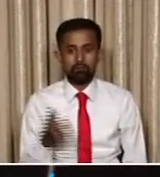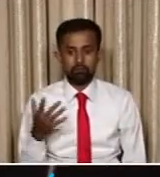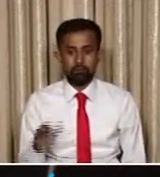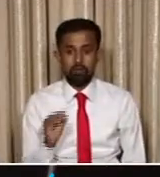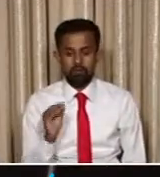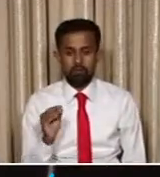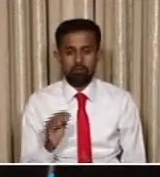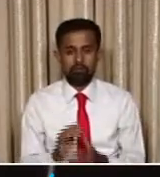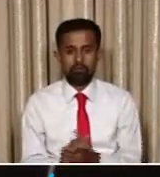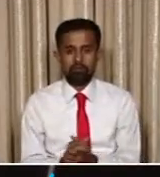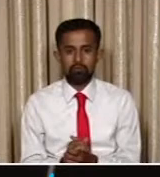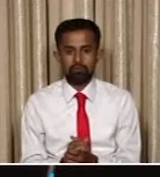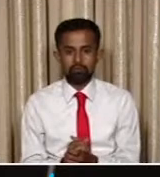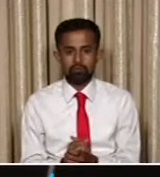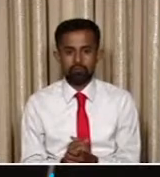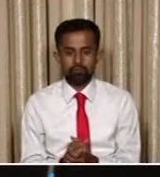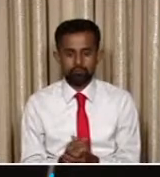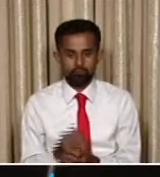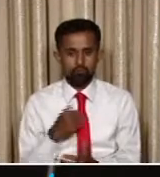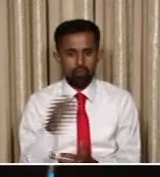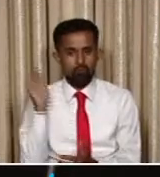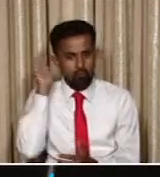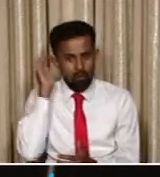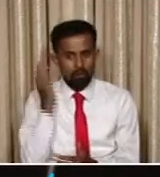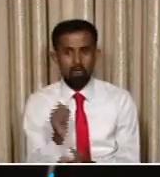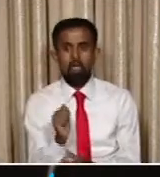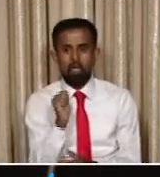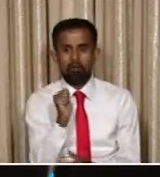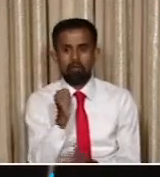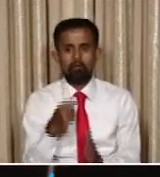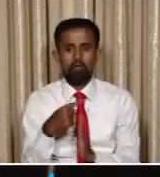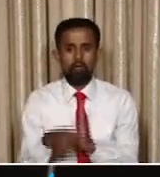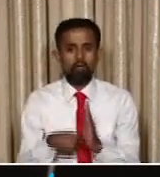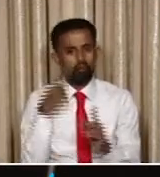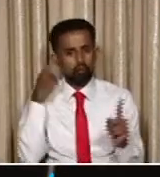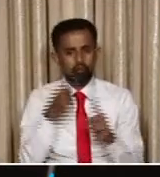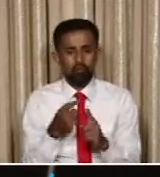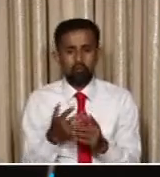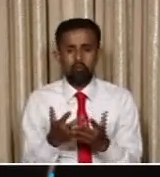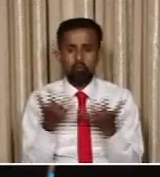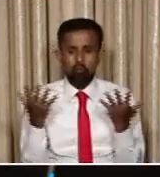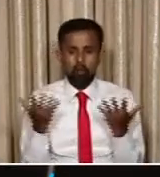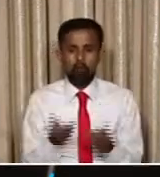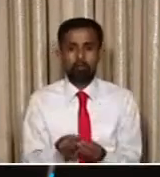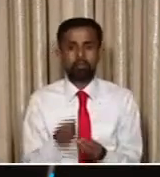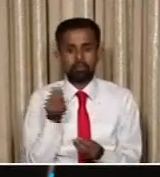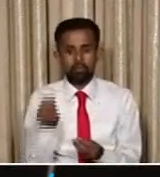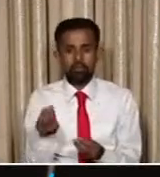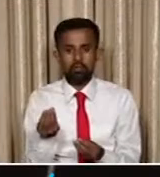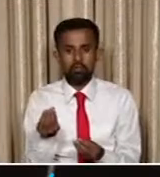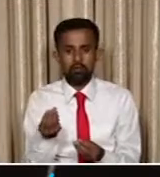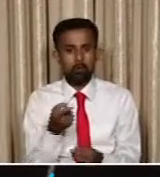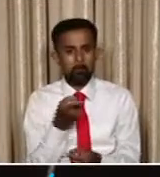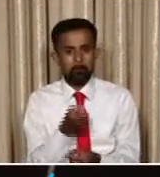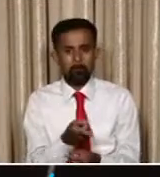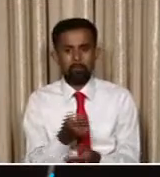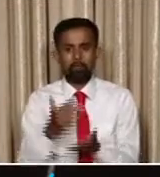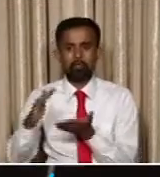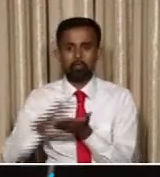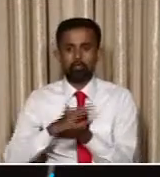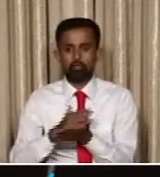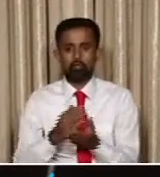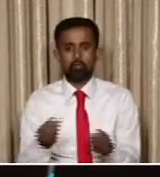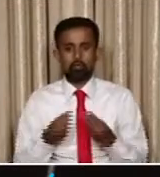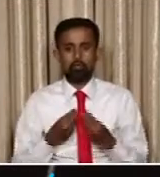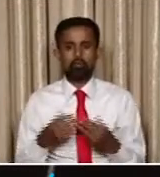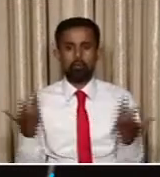නම් මේ විදිහට ඉතින් මට දැනගන්න ඕනේ ඇයි මේ රට වෙනුවෙන් මෙච්චර දෙයක් මම ගෙනල්ලා මේකට සහයෝගය මට